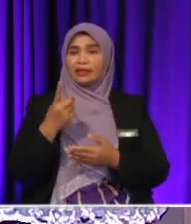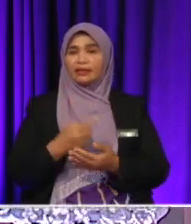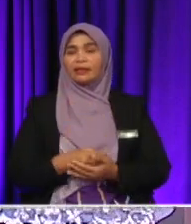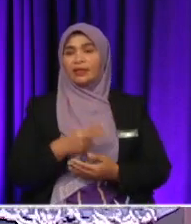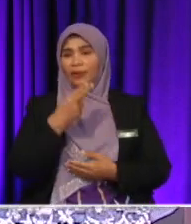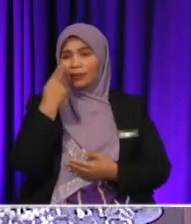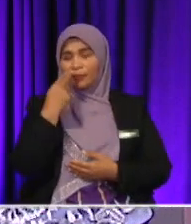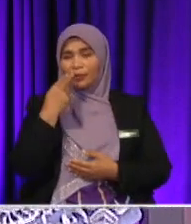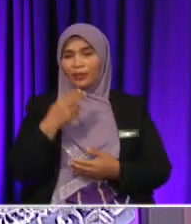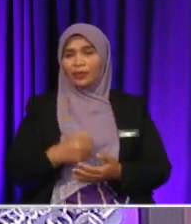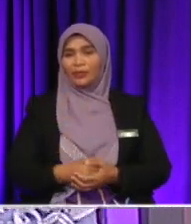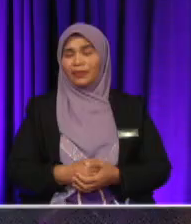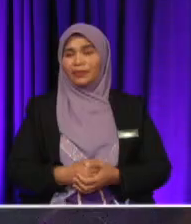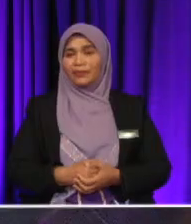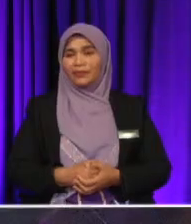macam-macam